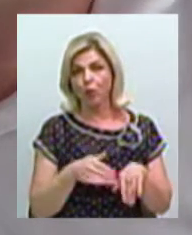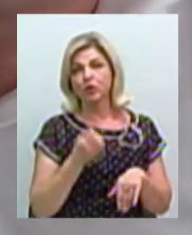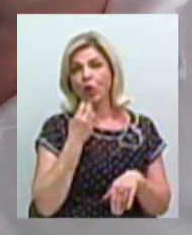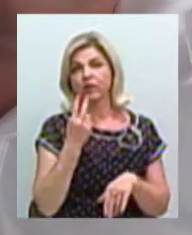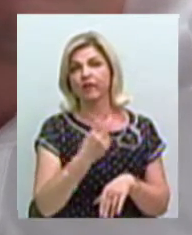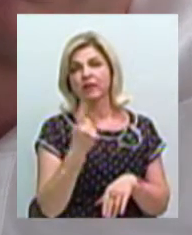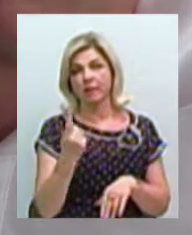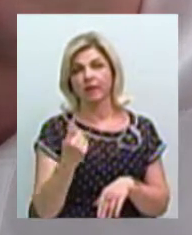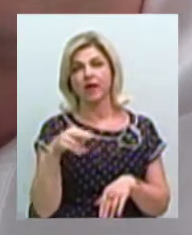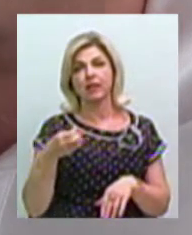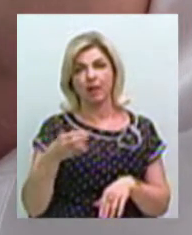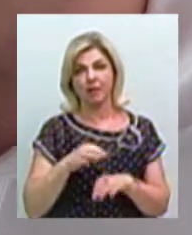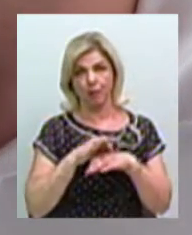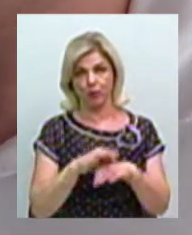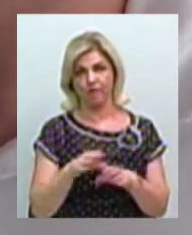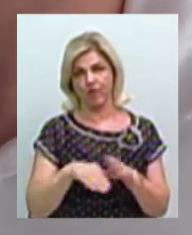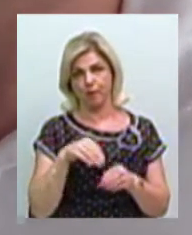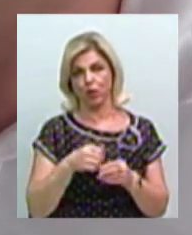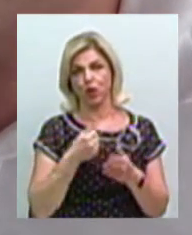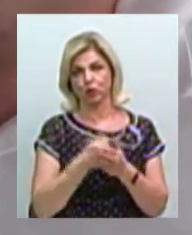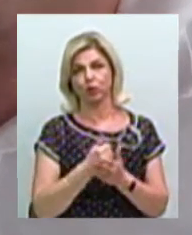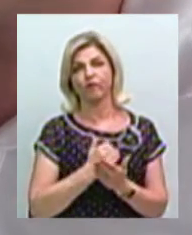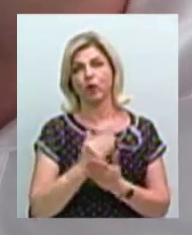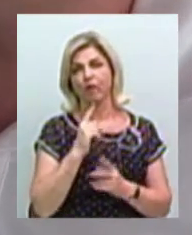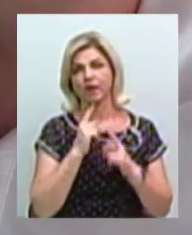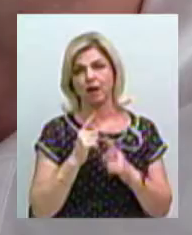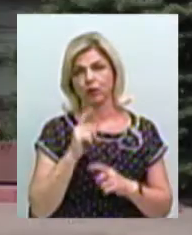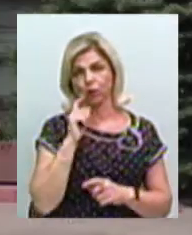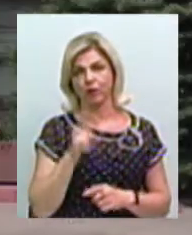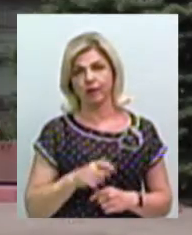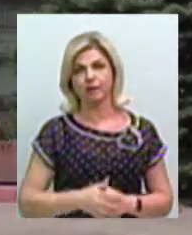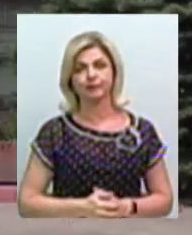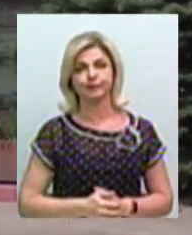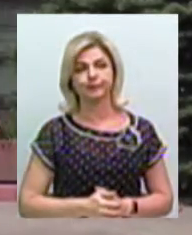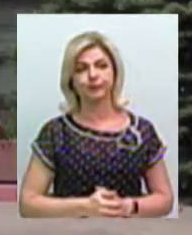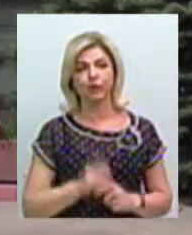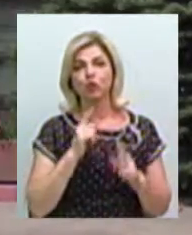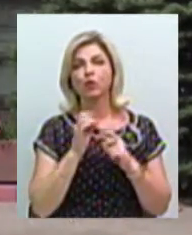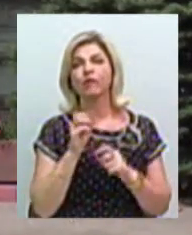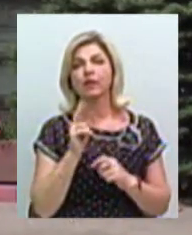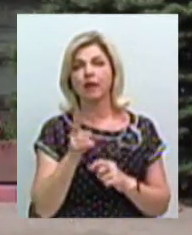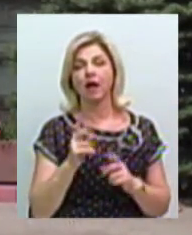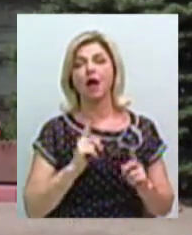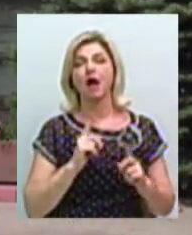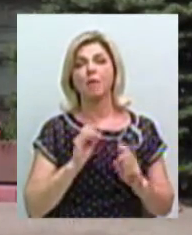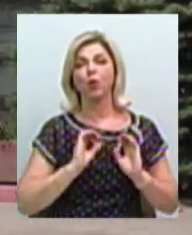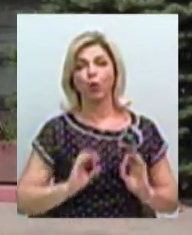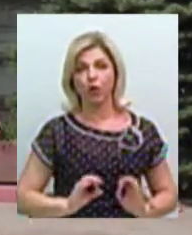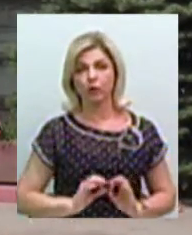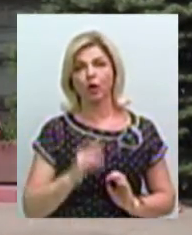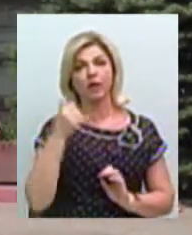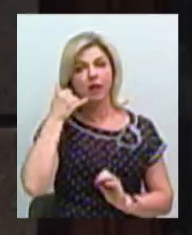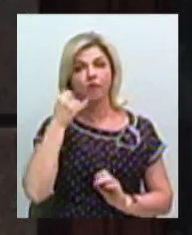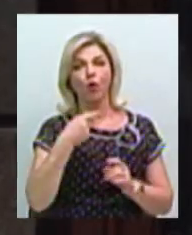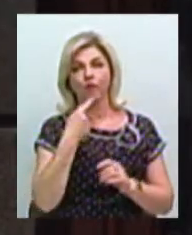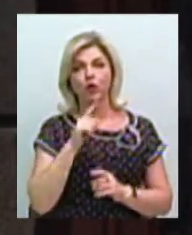21 липня вибори до Верховної Ради України. Речниця прокуратури Валерія Власова телефоном